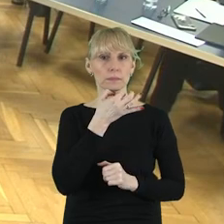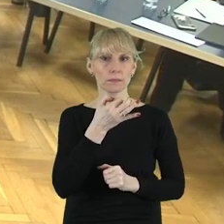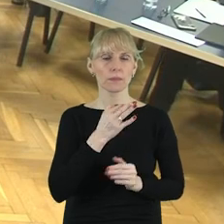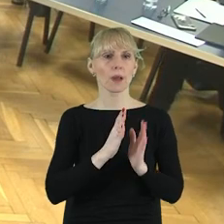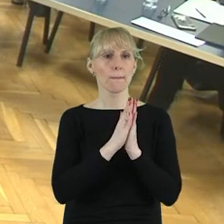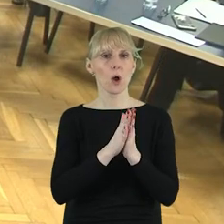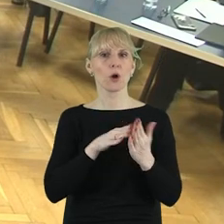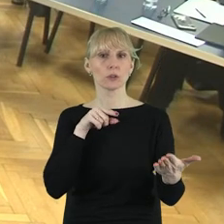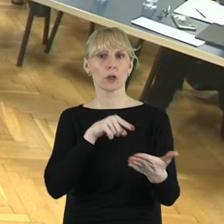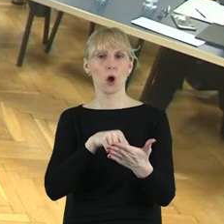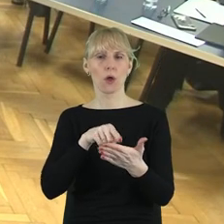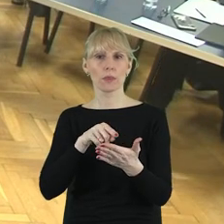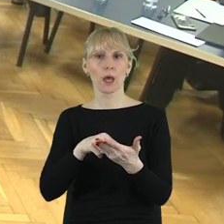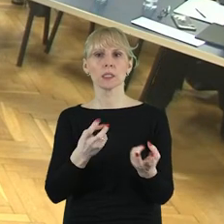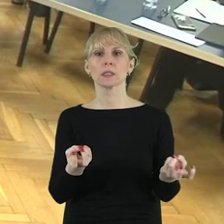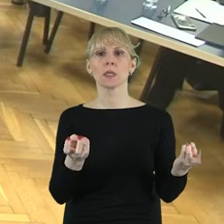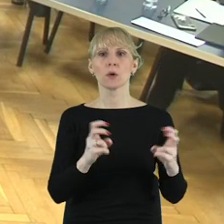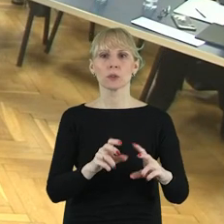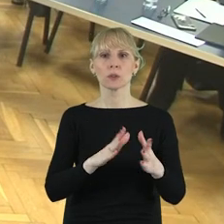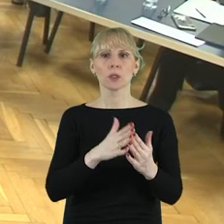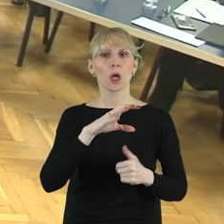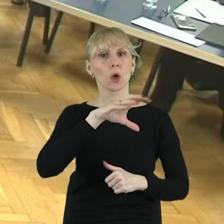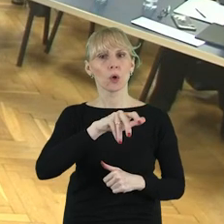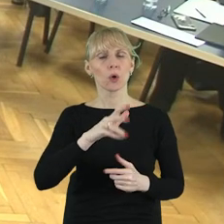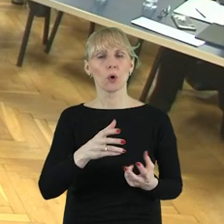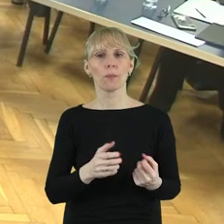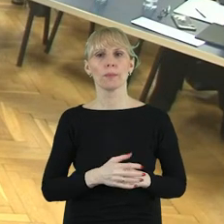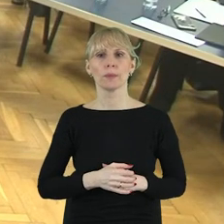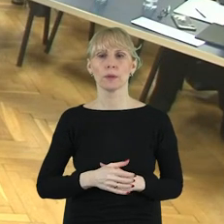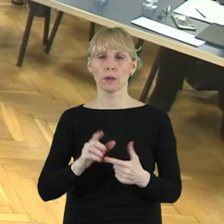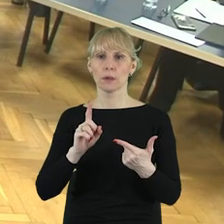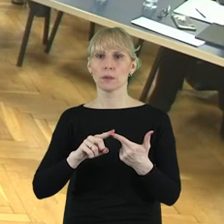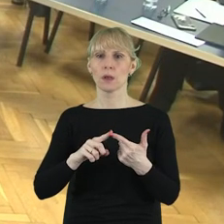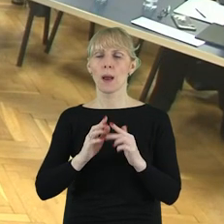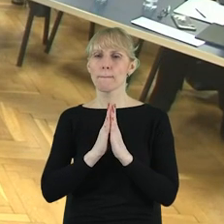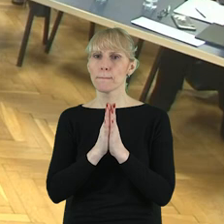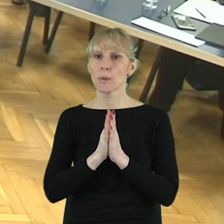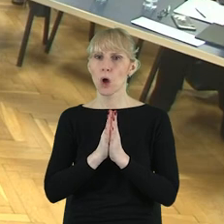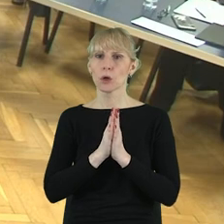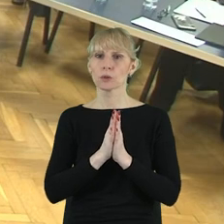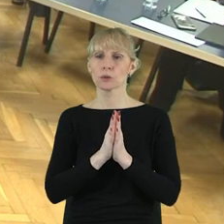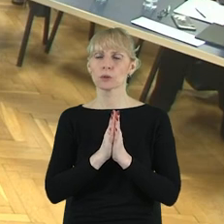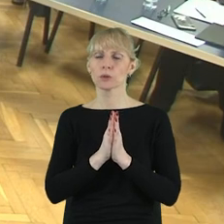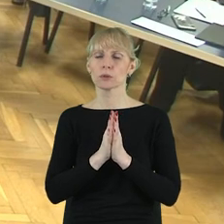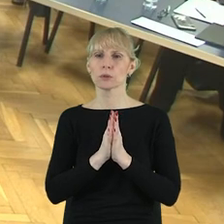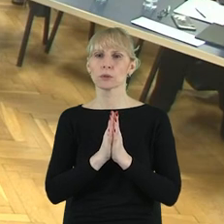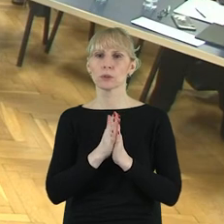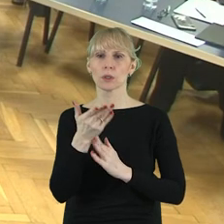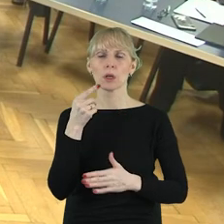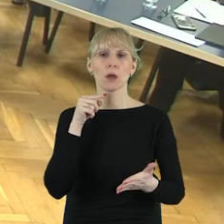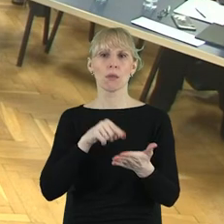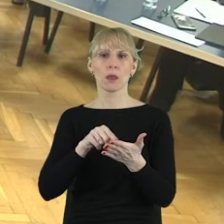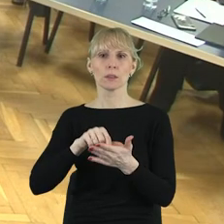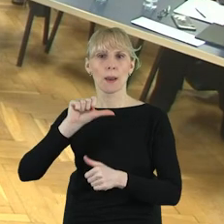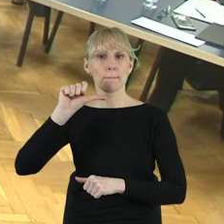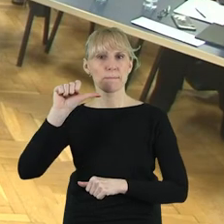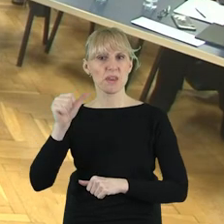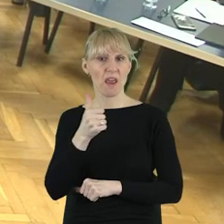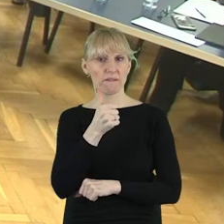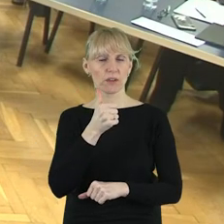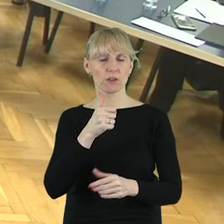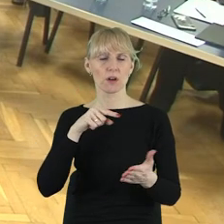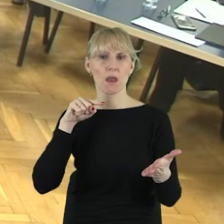podanie dat zebrań założycielskich tych lokalnych grup działania. Proszę o podanie dat